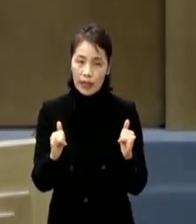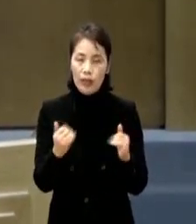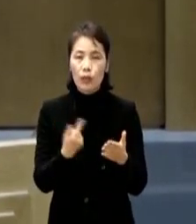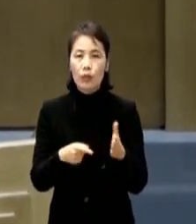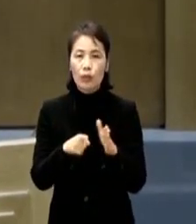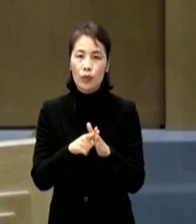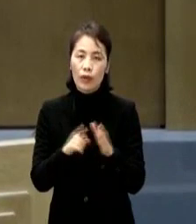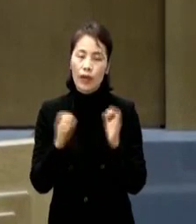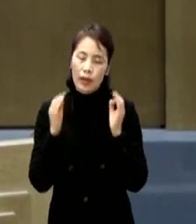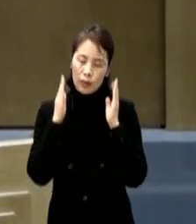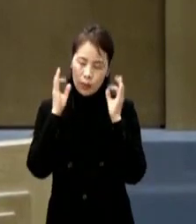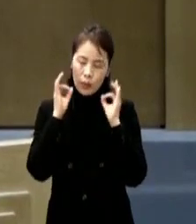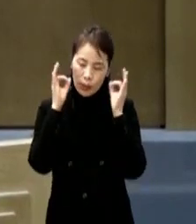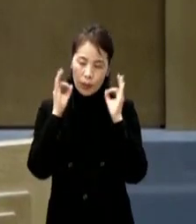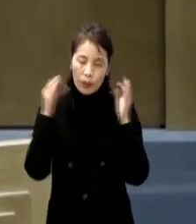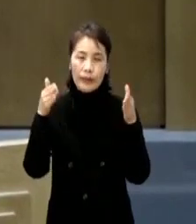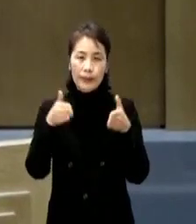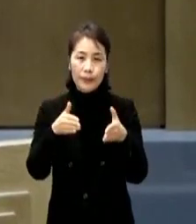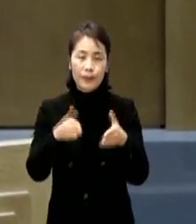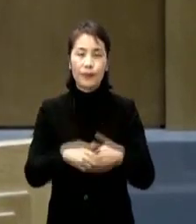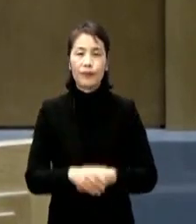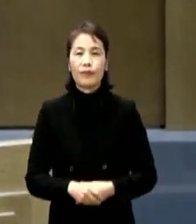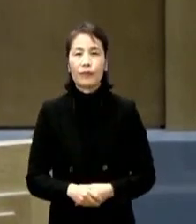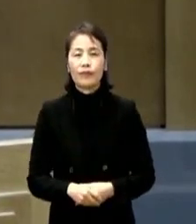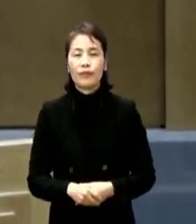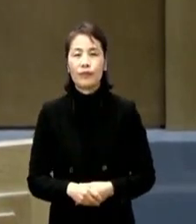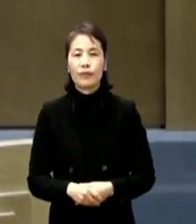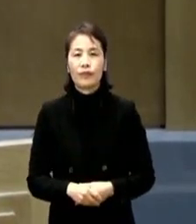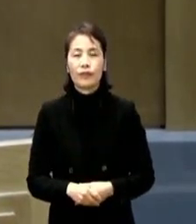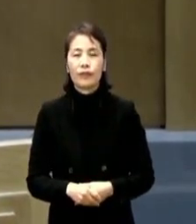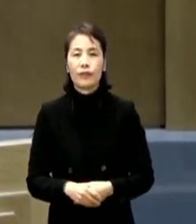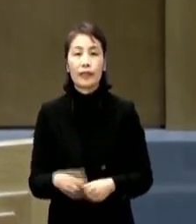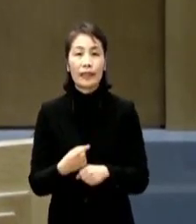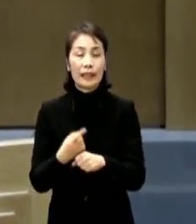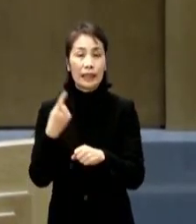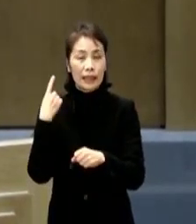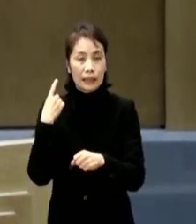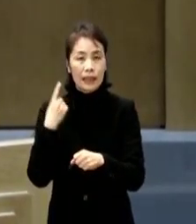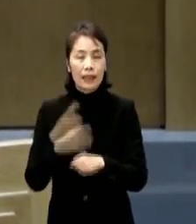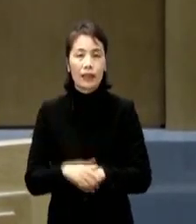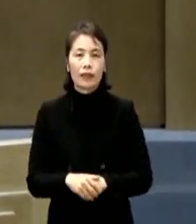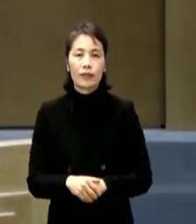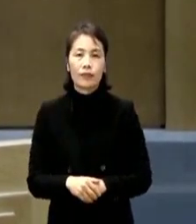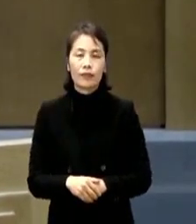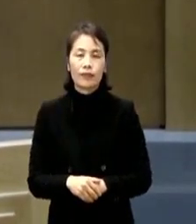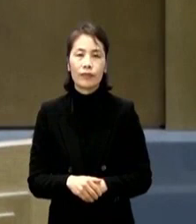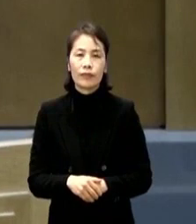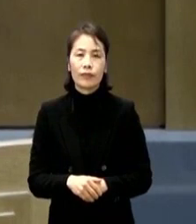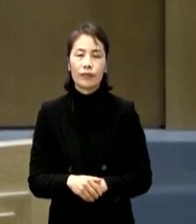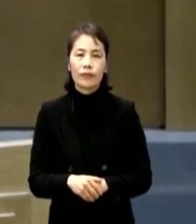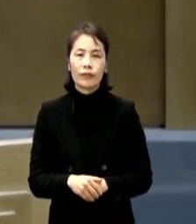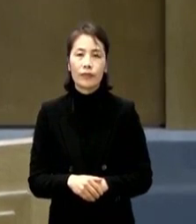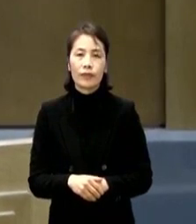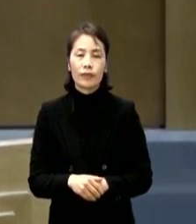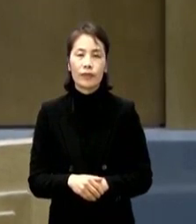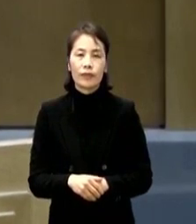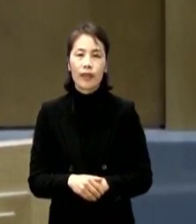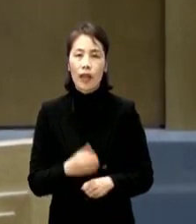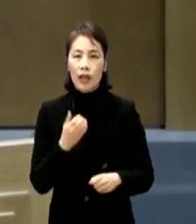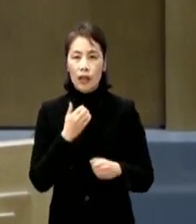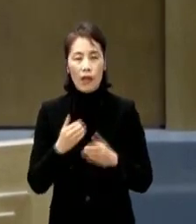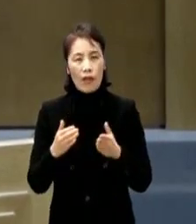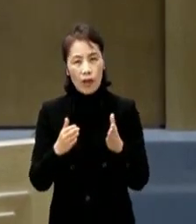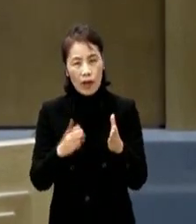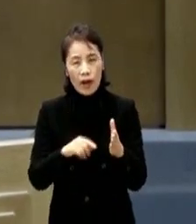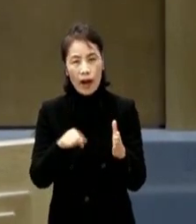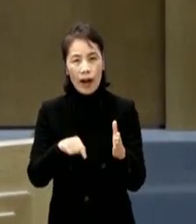총력을 기울여왔습니다. 특히 지난해 말 중앙정부의 긴축 재정 기조와는 달리 경기